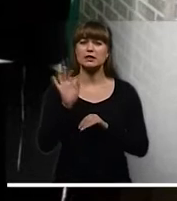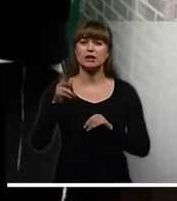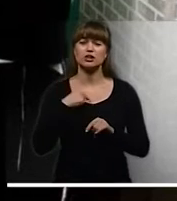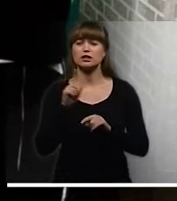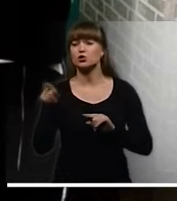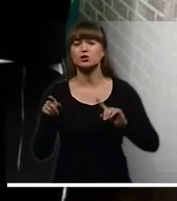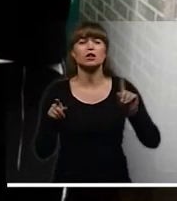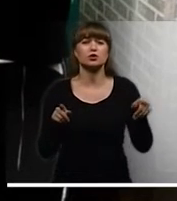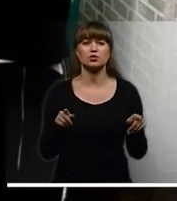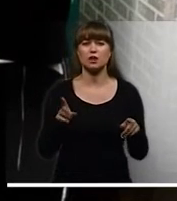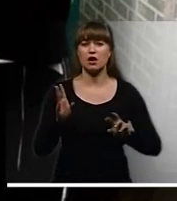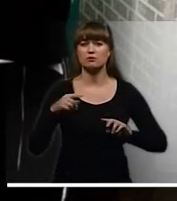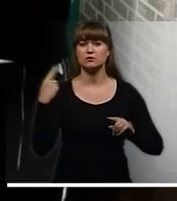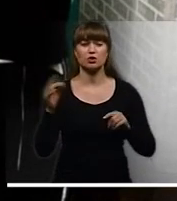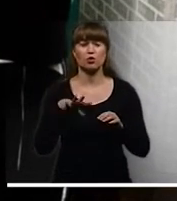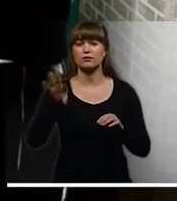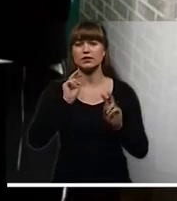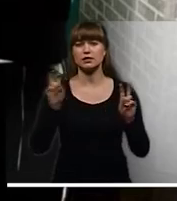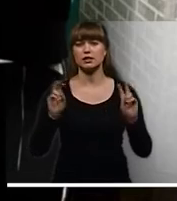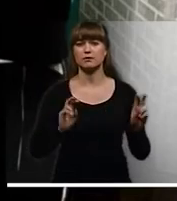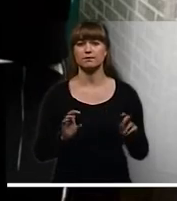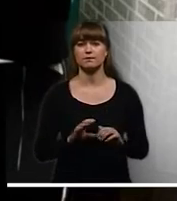Посылают нас то туда, кругом везде.